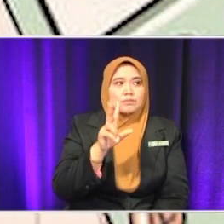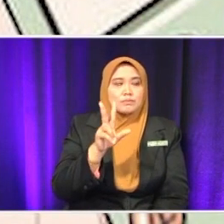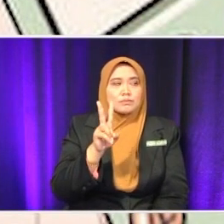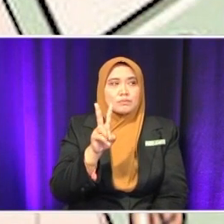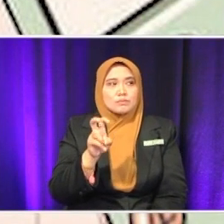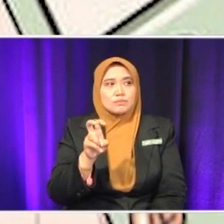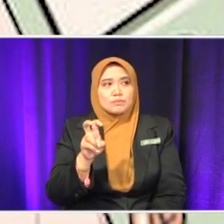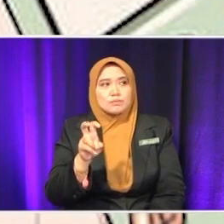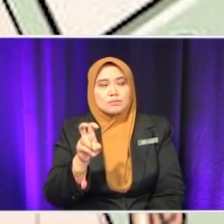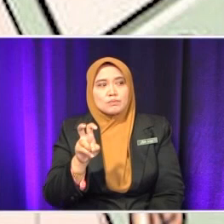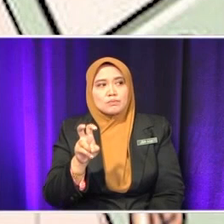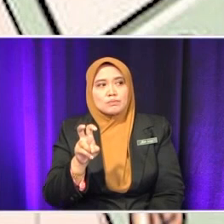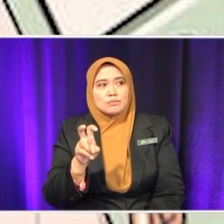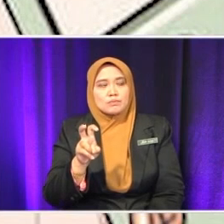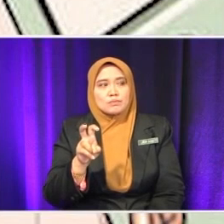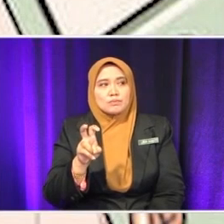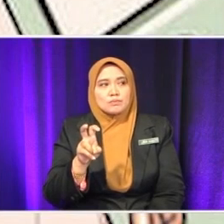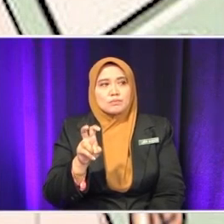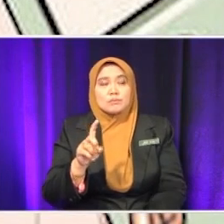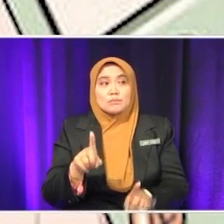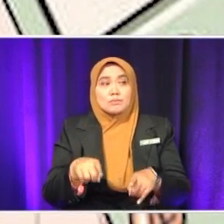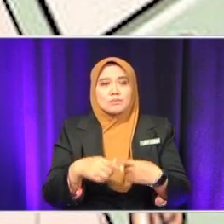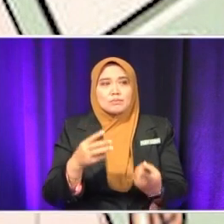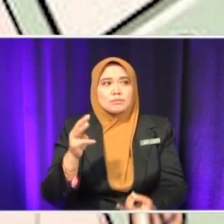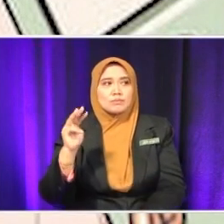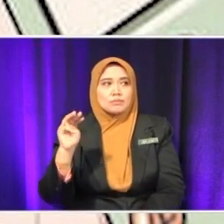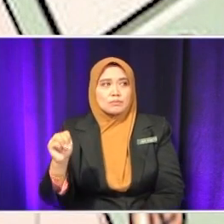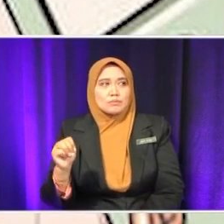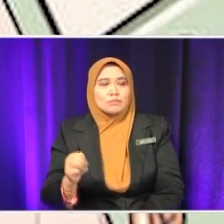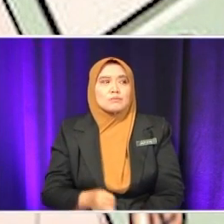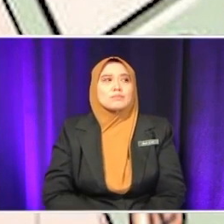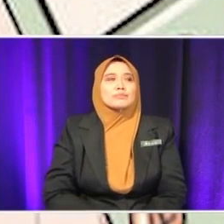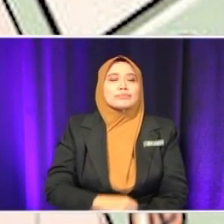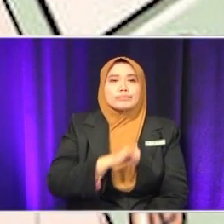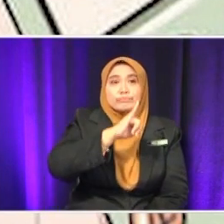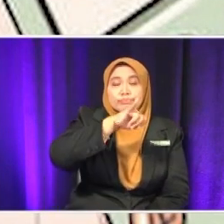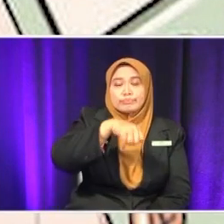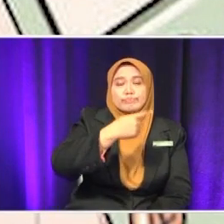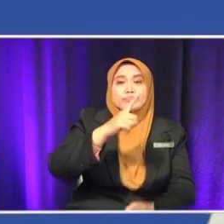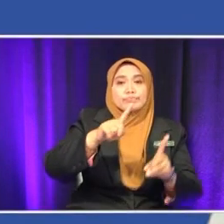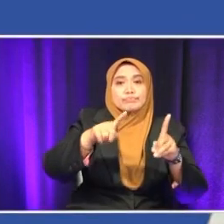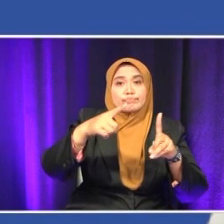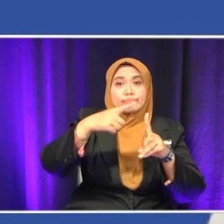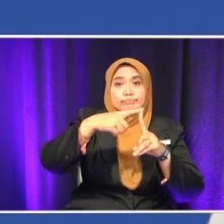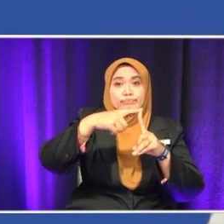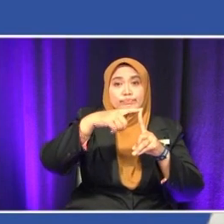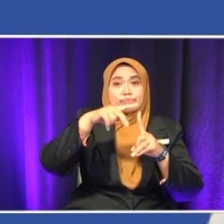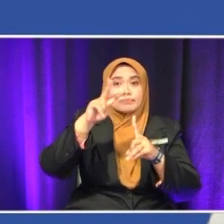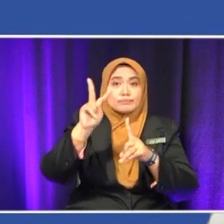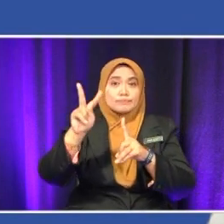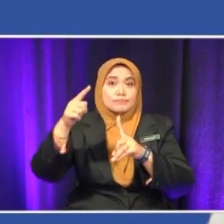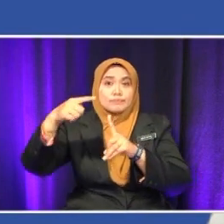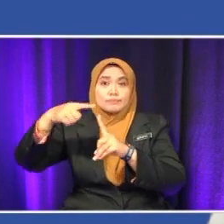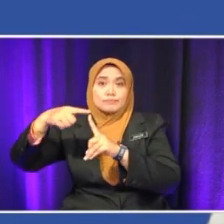baru pergi M. Baru pergi M. Okey, ini pilihan yang pertama, iaitu dari J pergi K pergi M. Dari J pergi